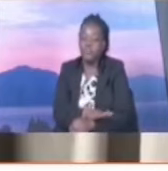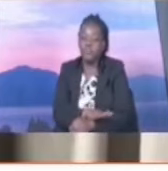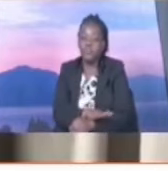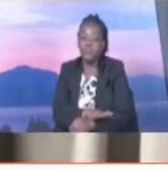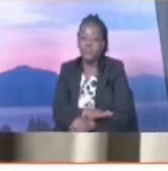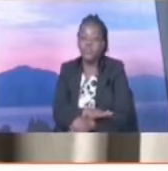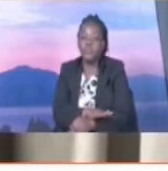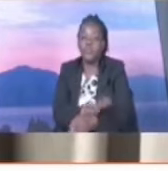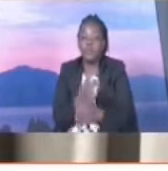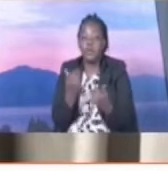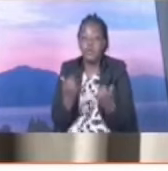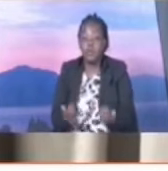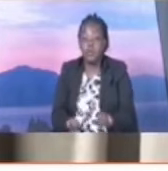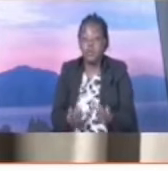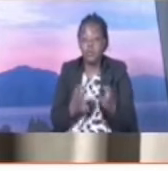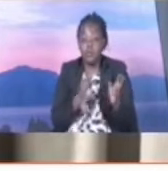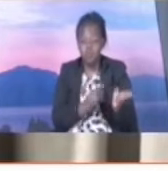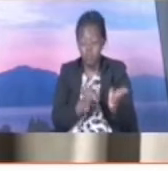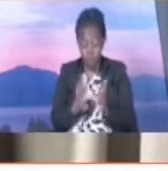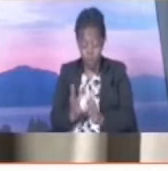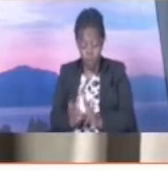Nomukama wange Katikkiro bulijjo gwakuguba